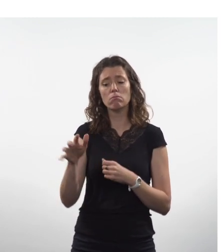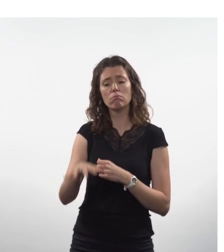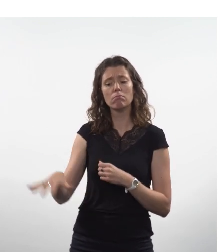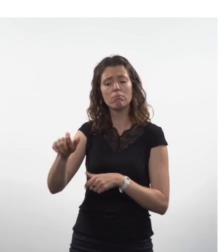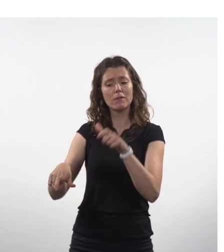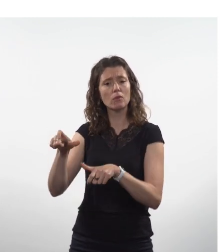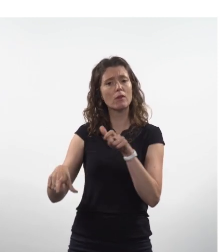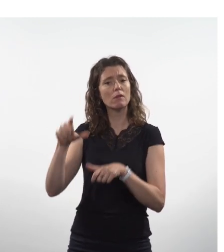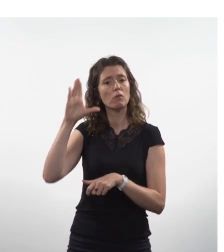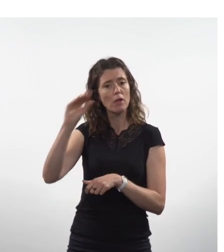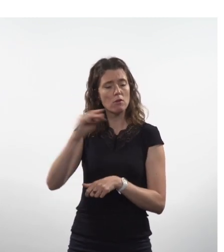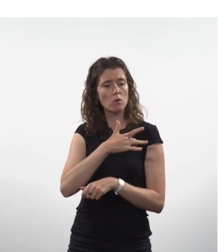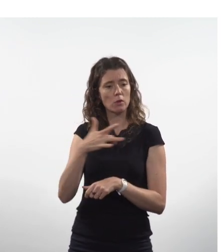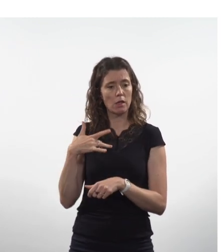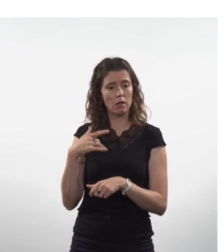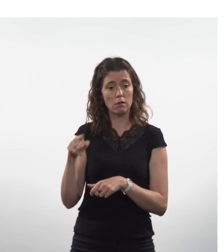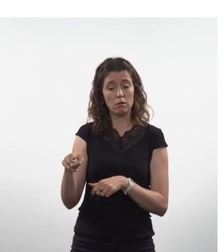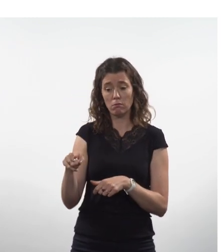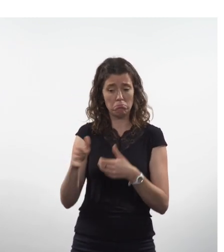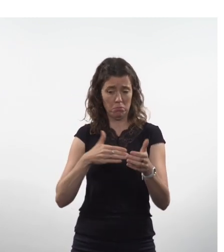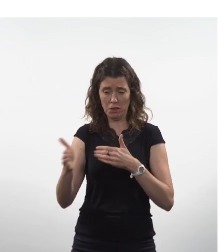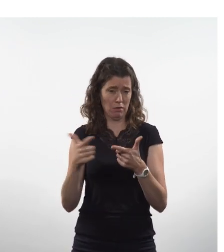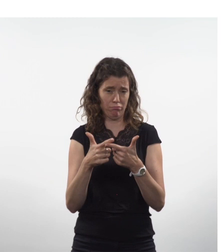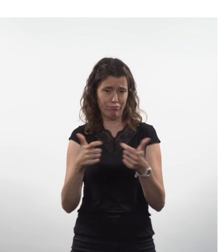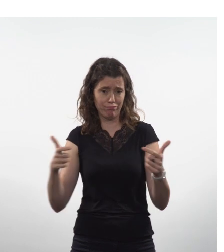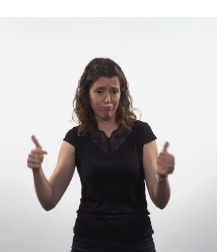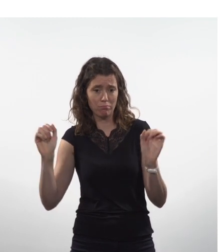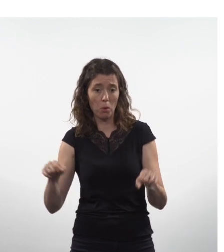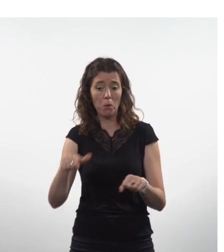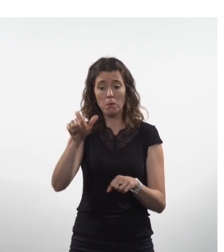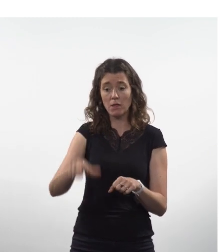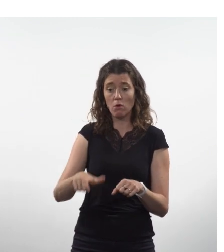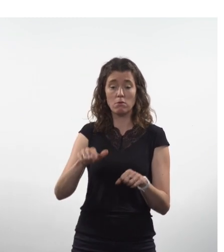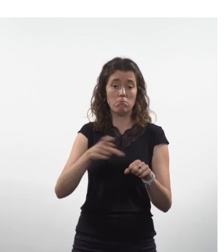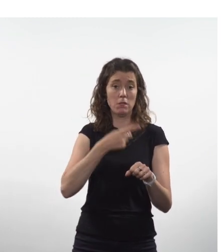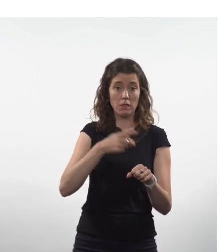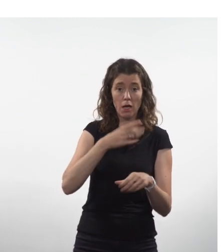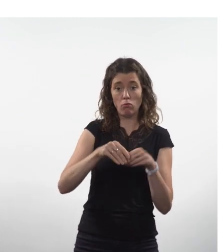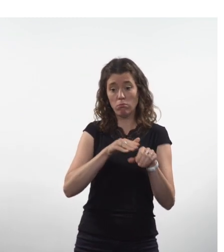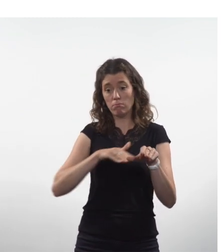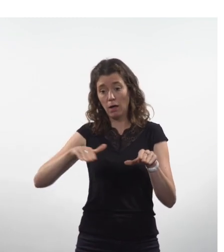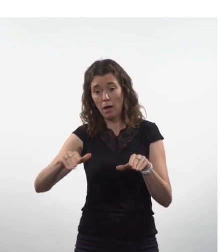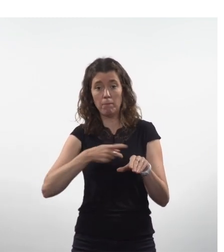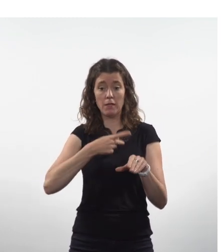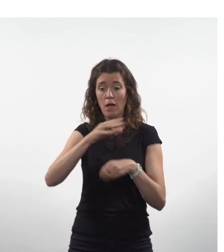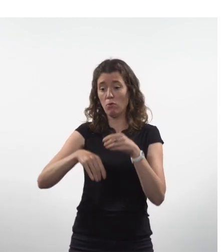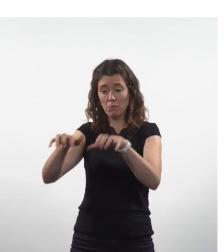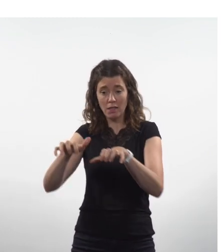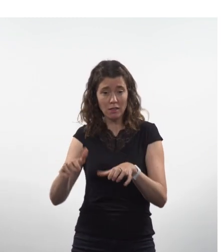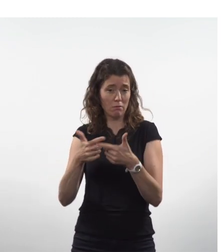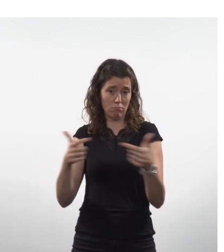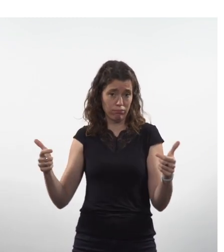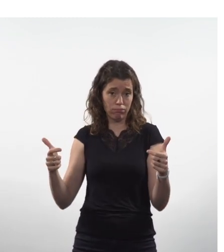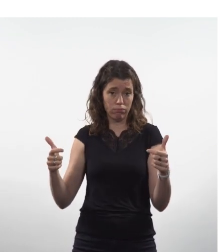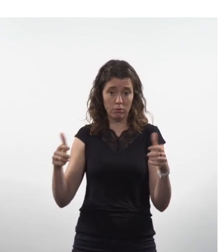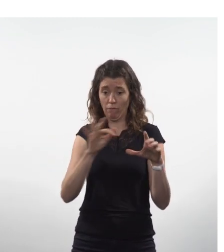santé, c'est vraiment toute profession, ça peut être le personnel médical, paramédical, le personnel administratif, qui sont répartis sur